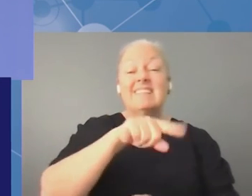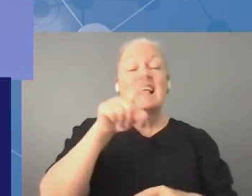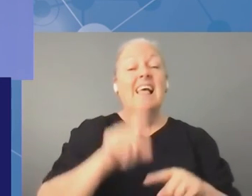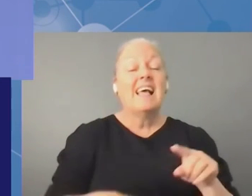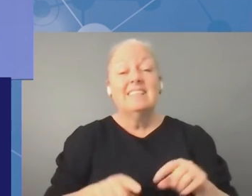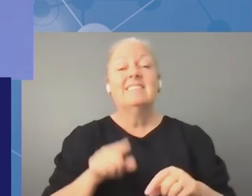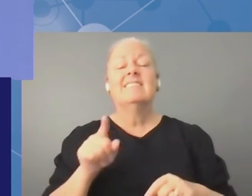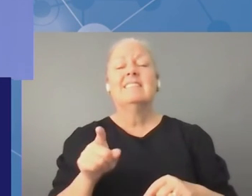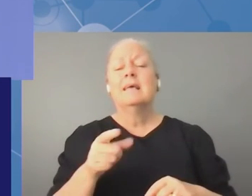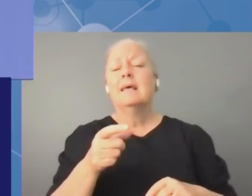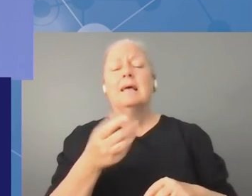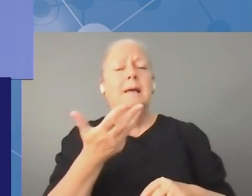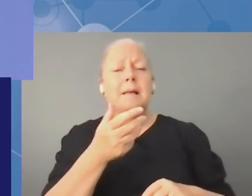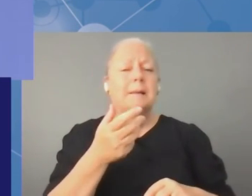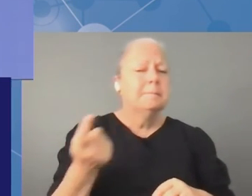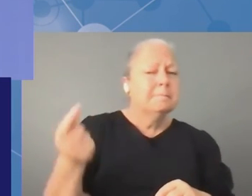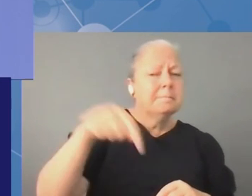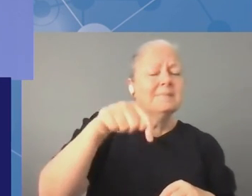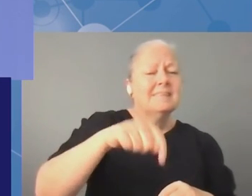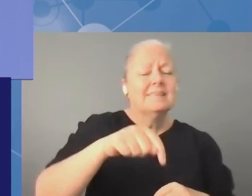нем участвовать. Огромное спасибо.